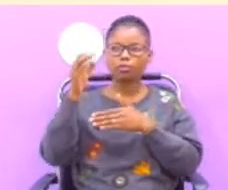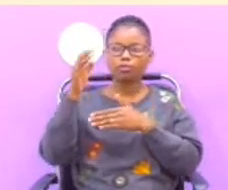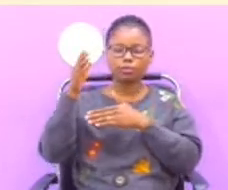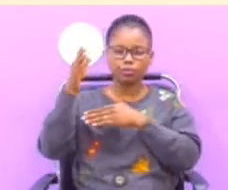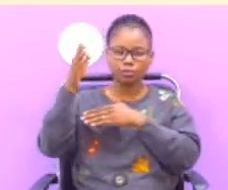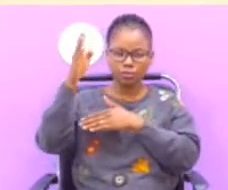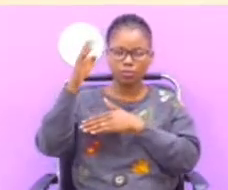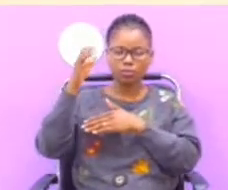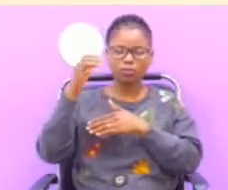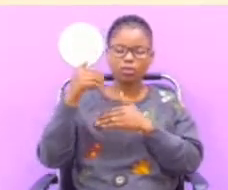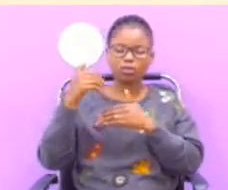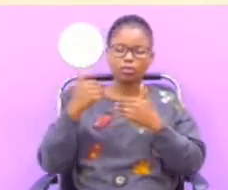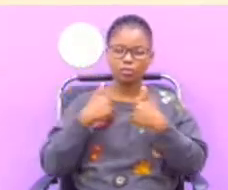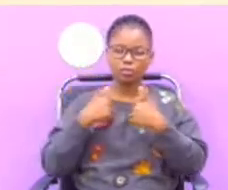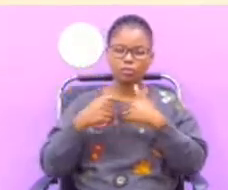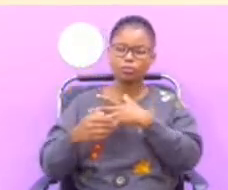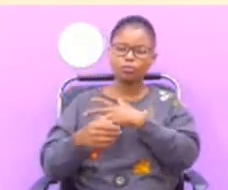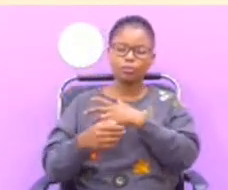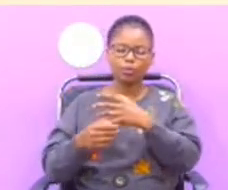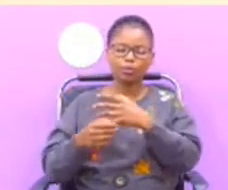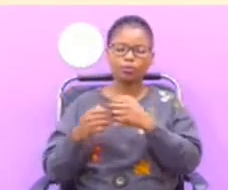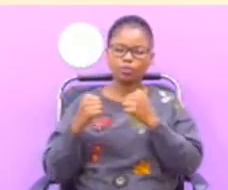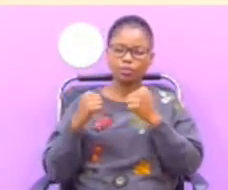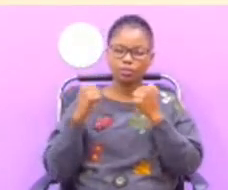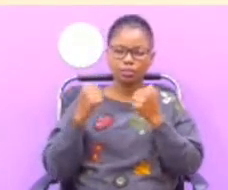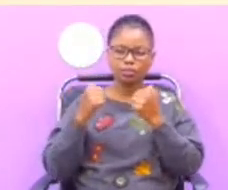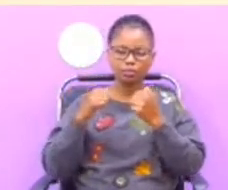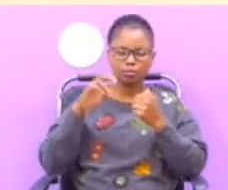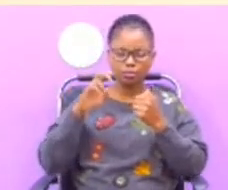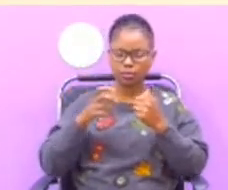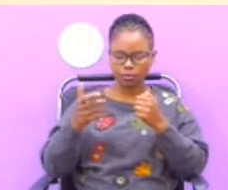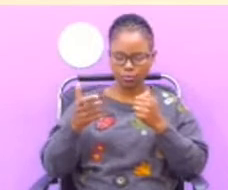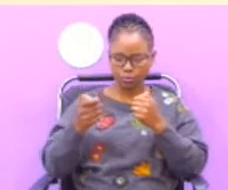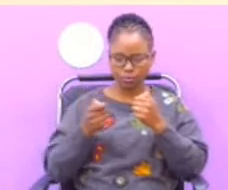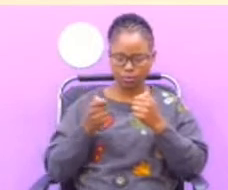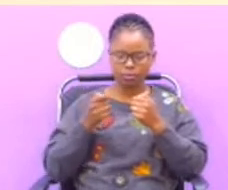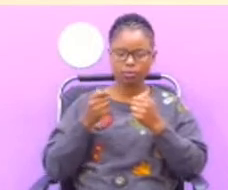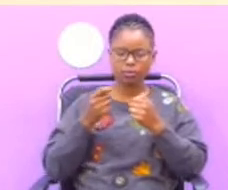kũrĩ hinya na nĩ kũrĩ ũhoti nĩ gũkamaruta kuo